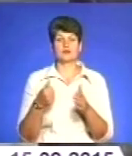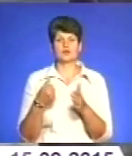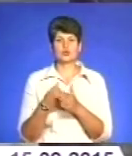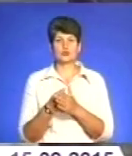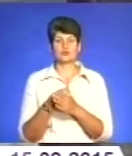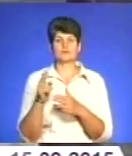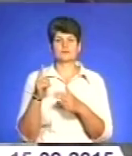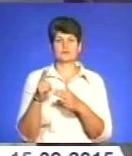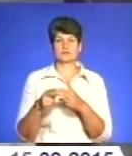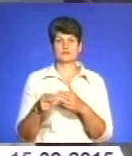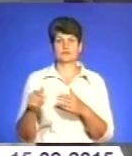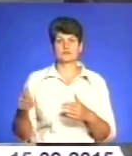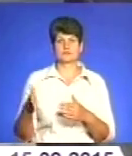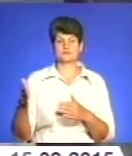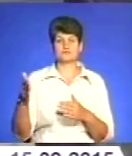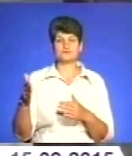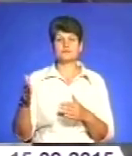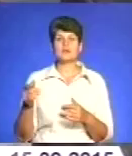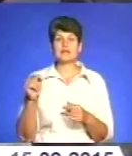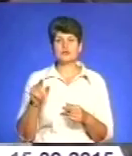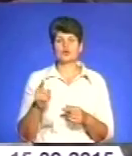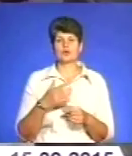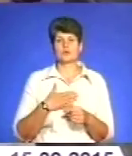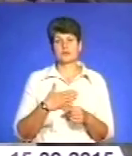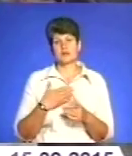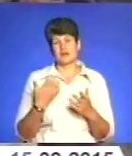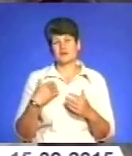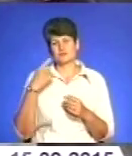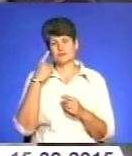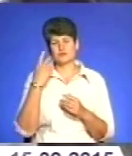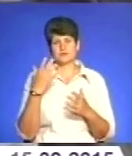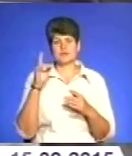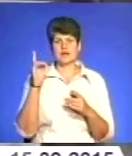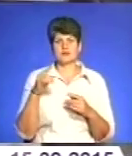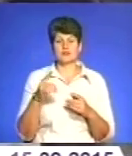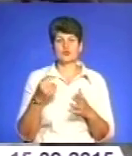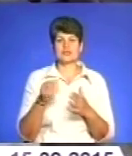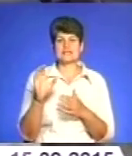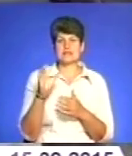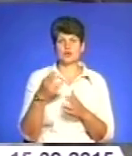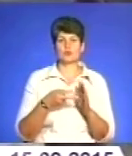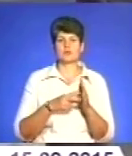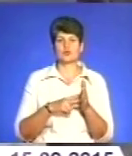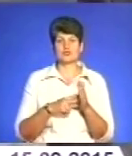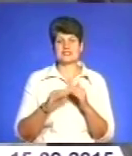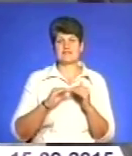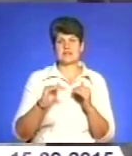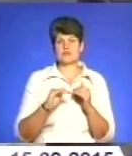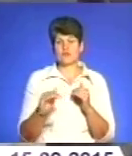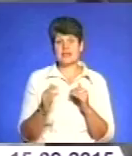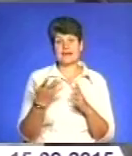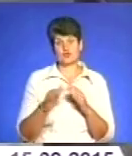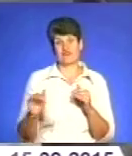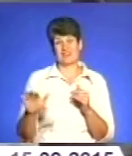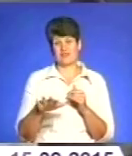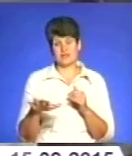краєвої частини бордюрного каменю. Так що ми, якщо, я напевно вже знаєте, що на середу планується фрезування, якщо